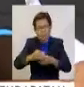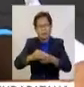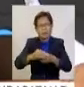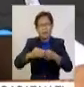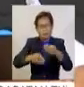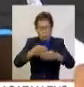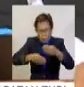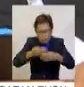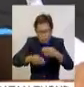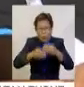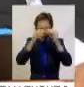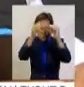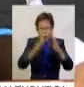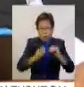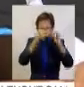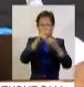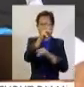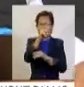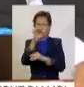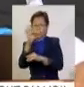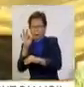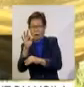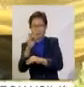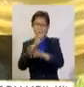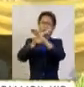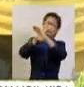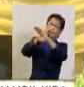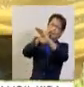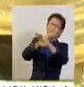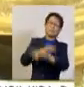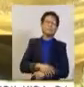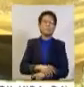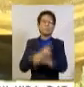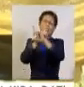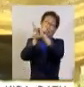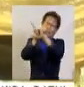memastikan guru-guru kapal ini dibela lah.